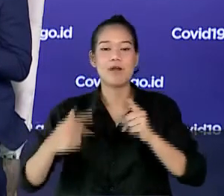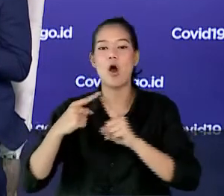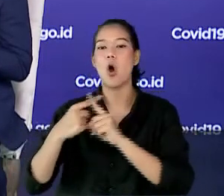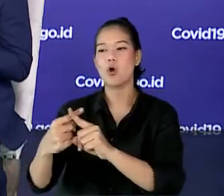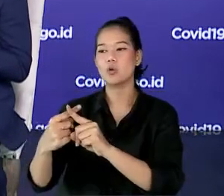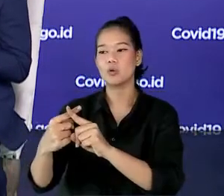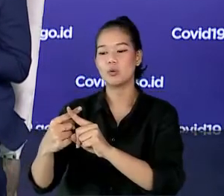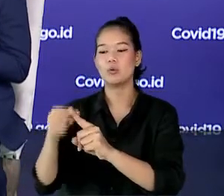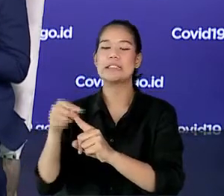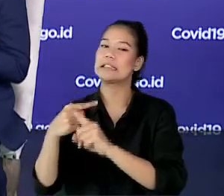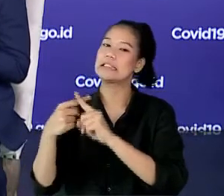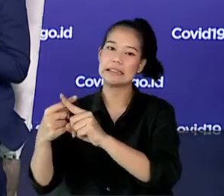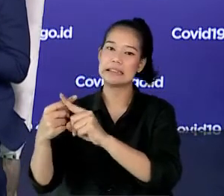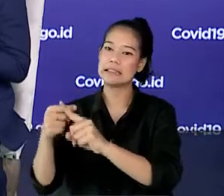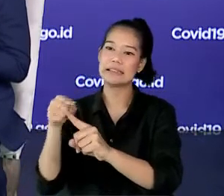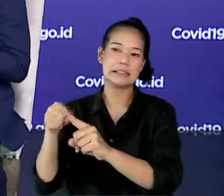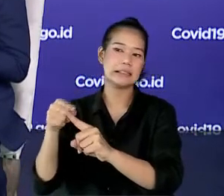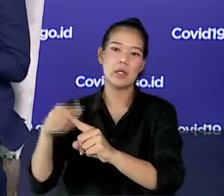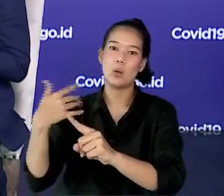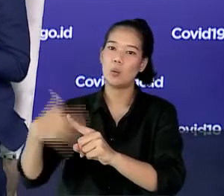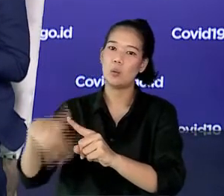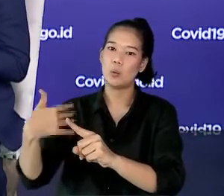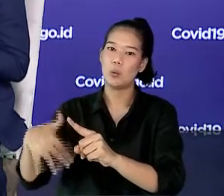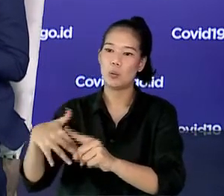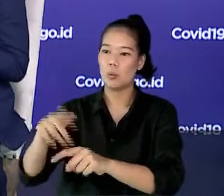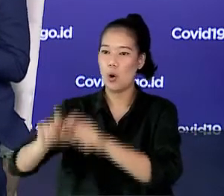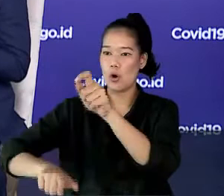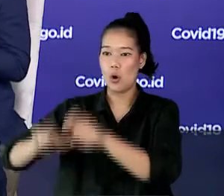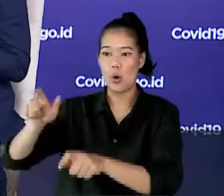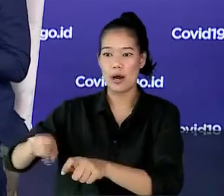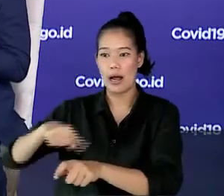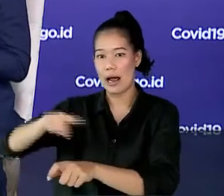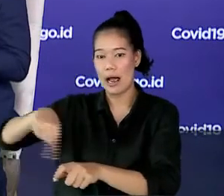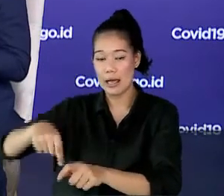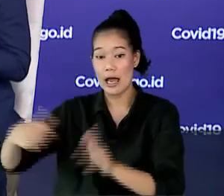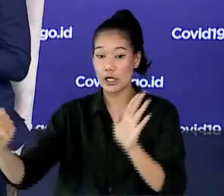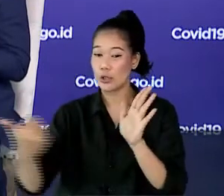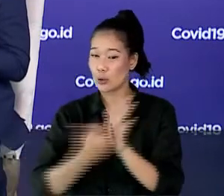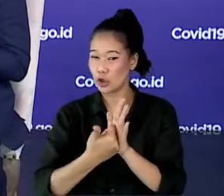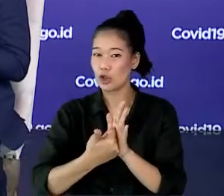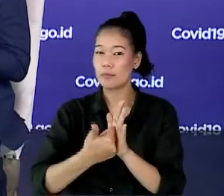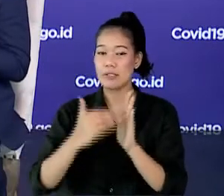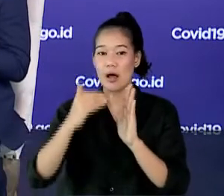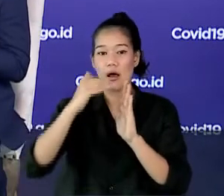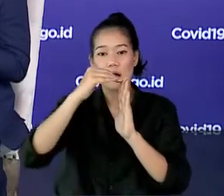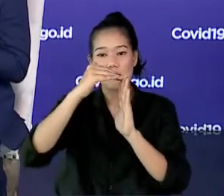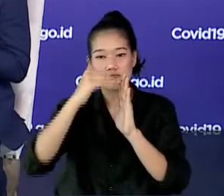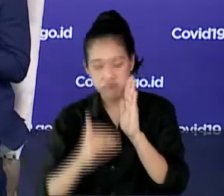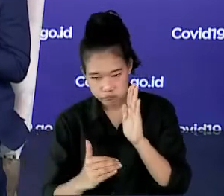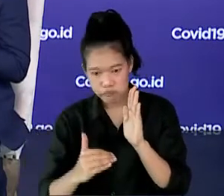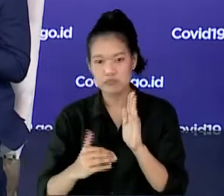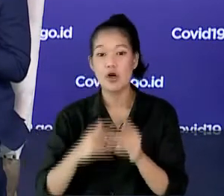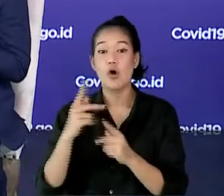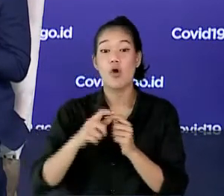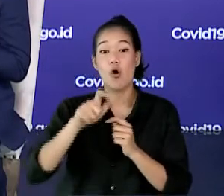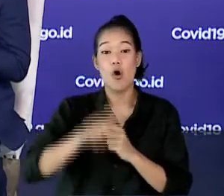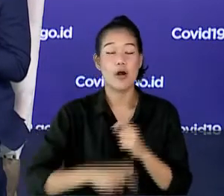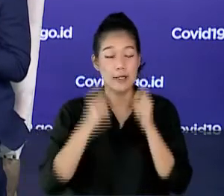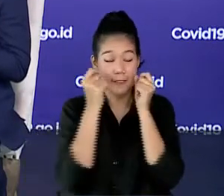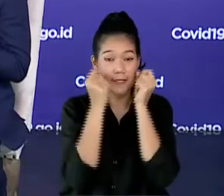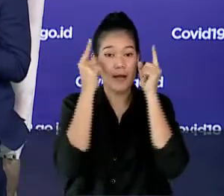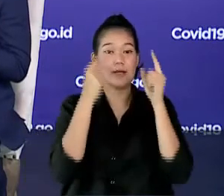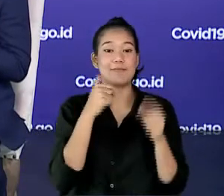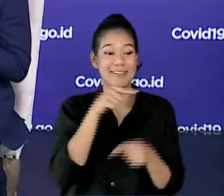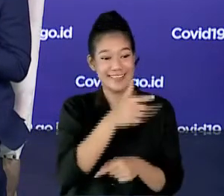hoax. Hoax itu bisa melemahkan orang yang patuh tadi, terutama orang yang patuh. Kalau orang yang sadar seperti